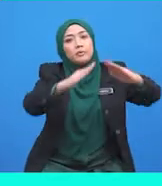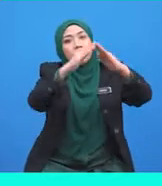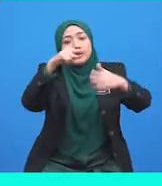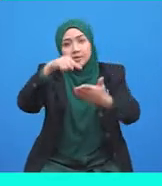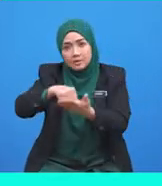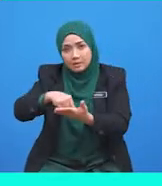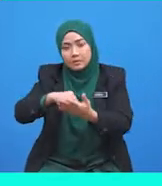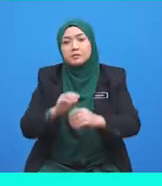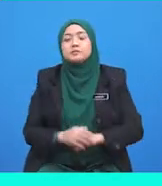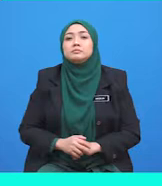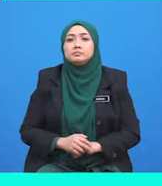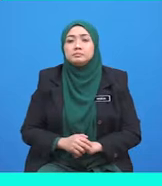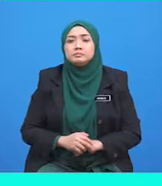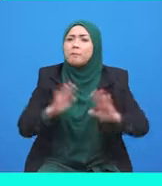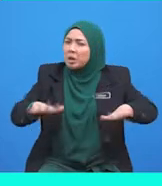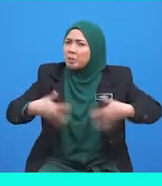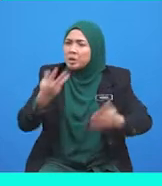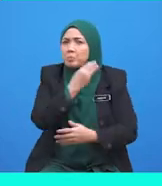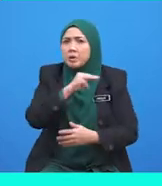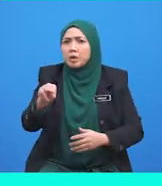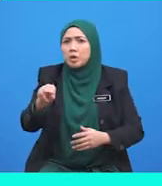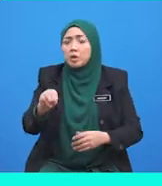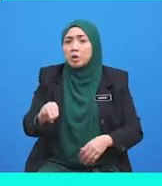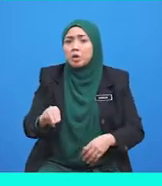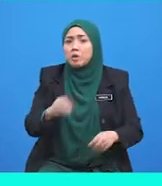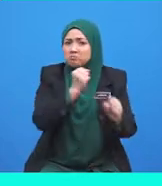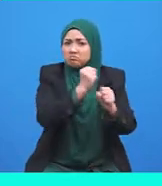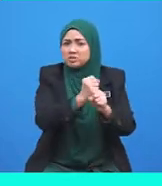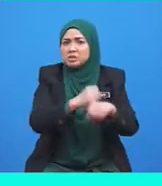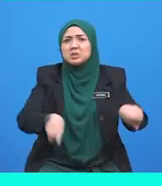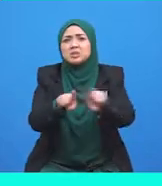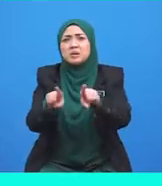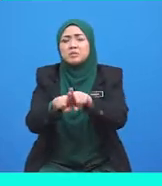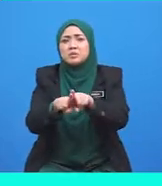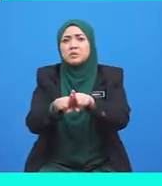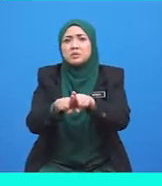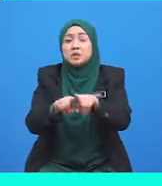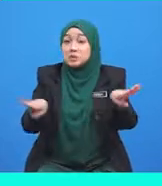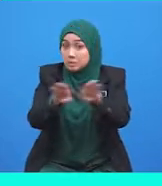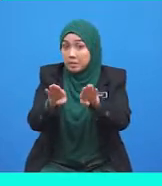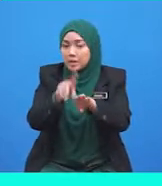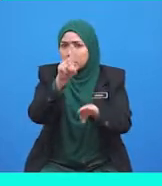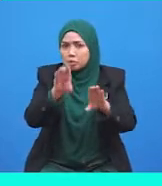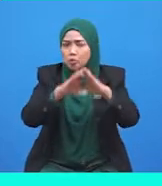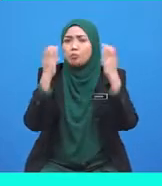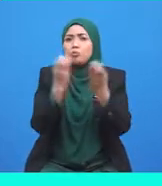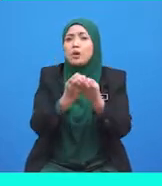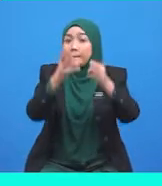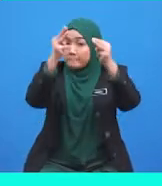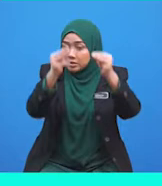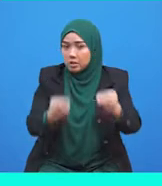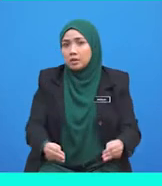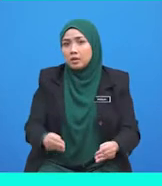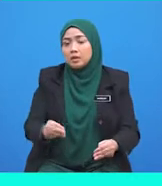Murid-murid boleh bayangkan bagaimana mereka semua bekerjasama sebagai satu kumpulan masyarakat yang begitu